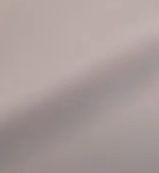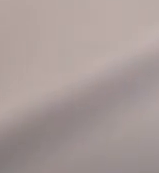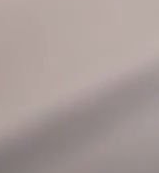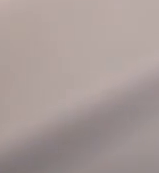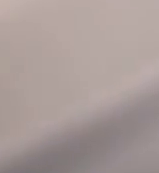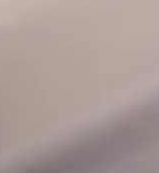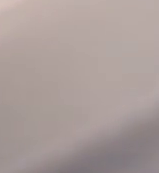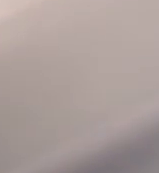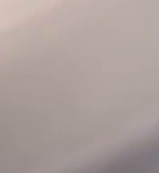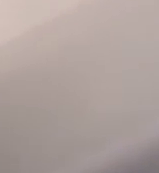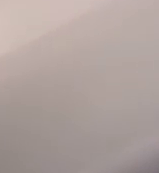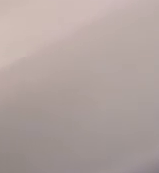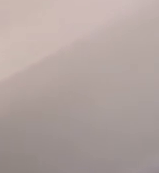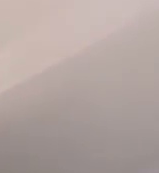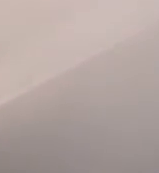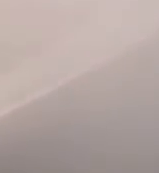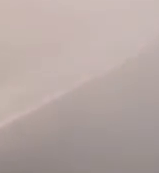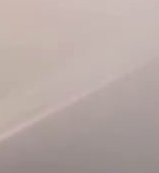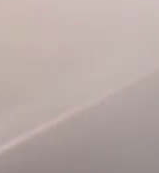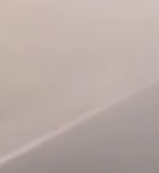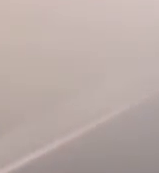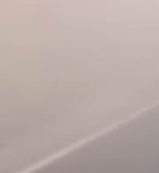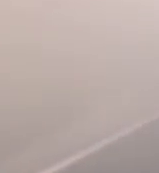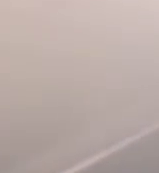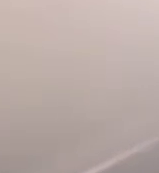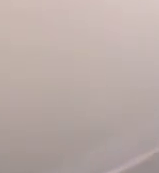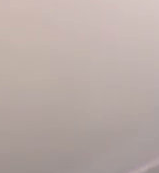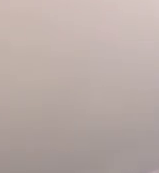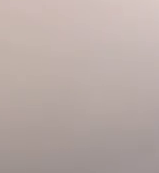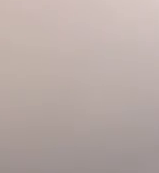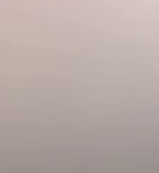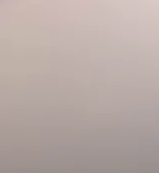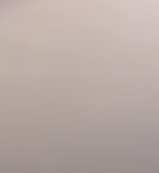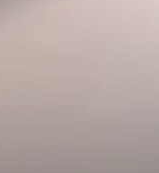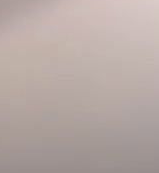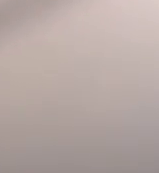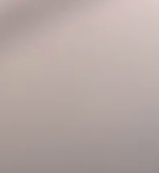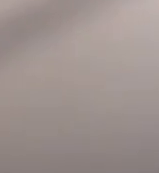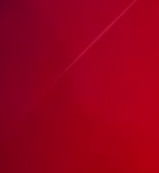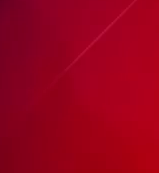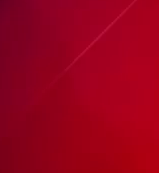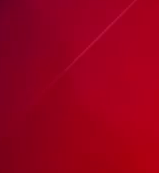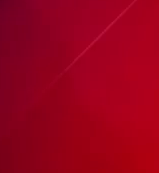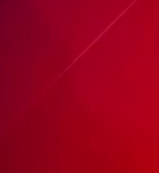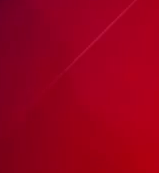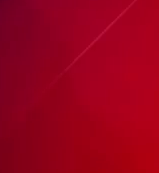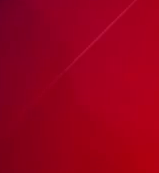TV at sa www.gmanews.tv.